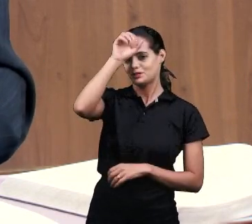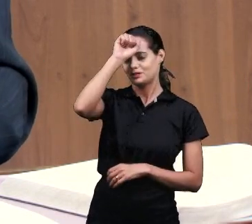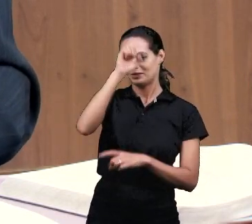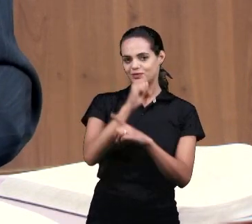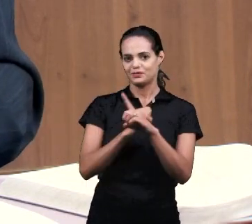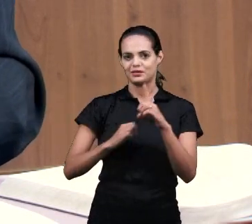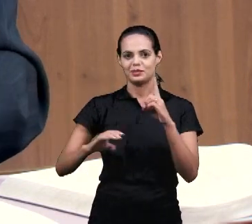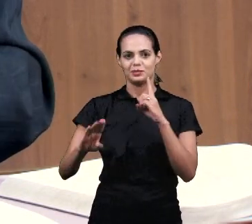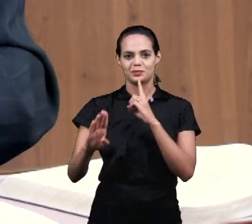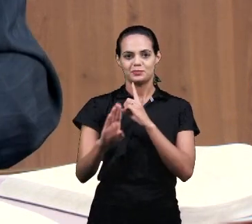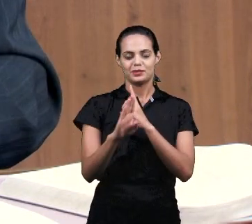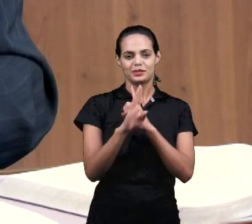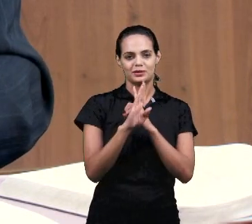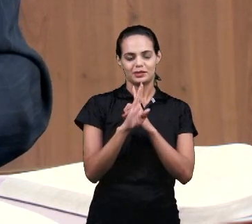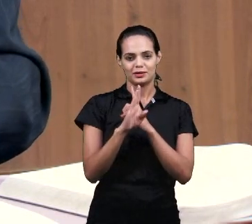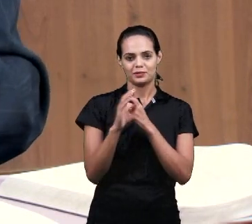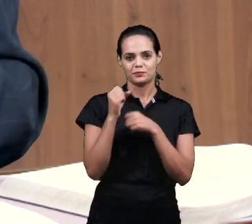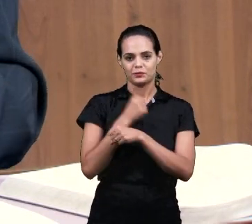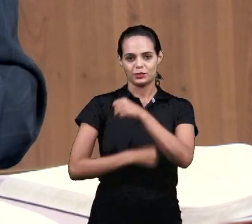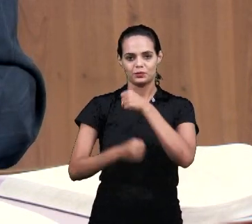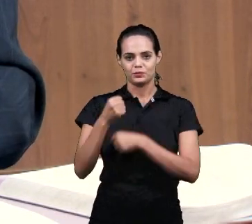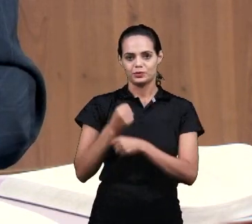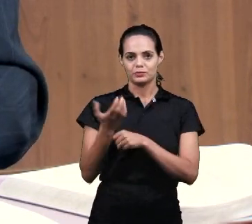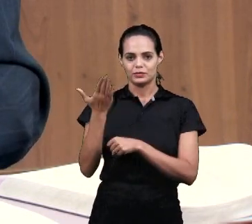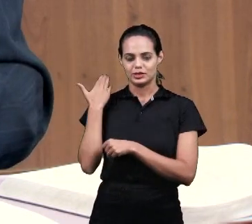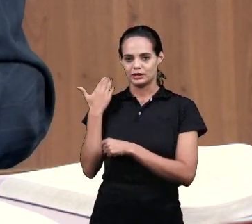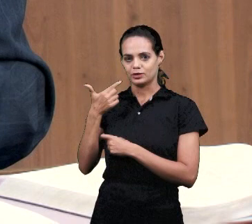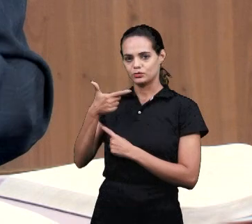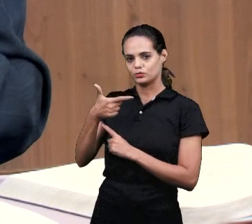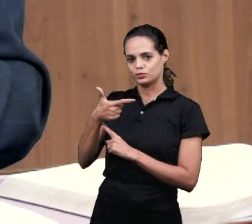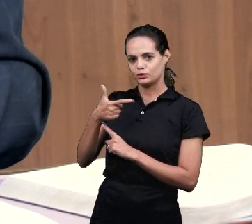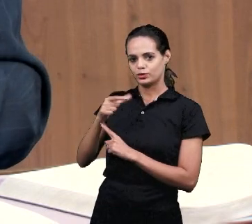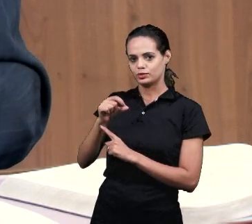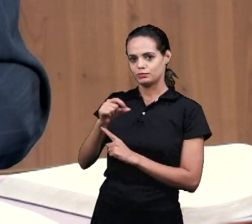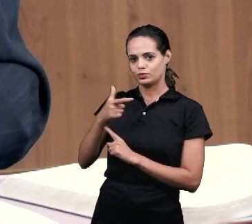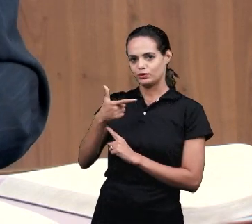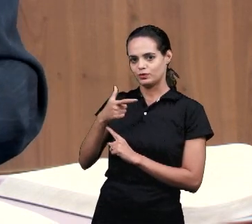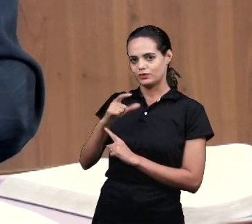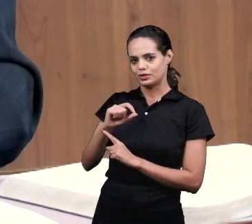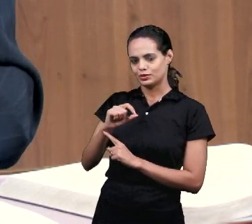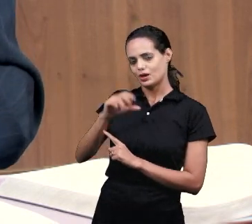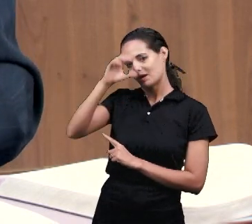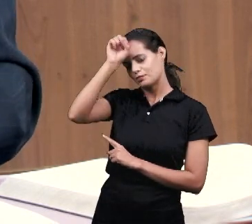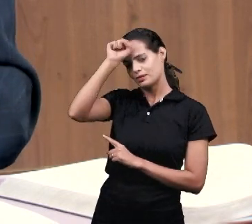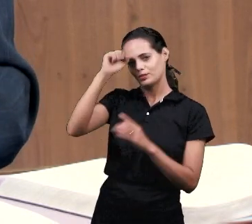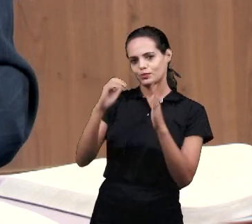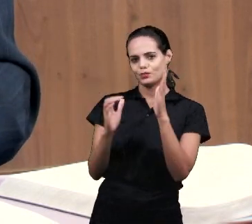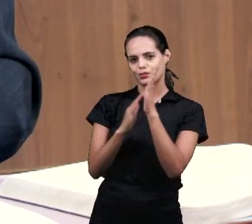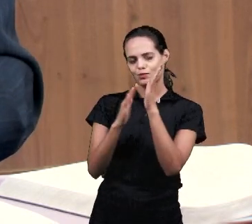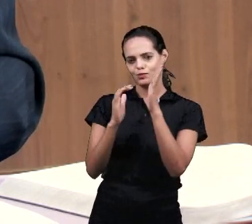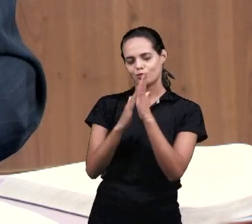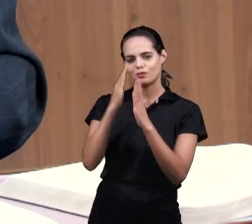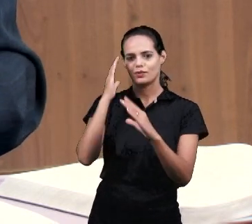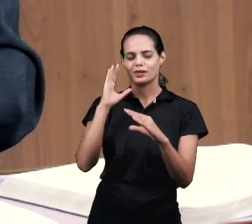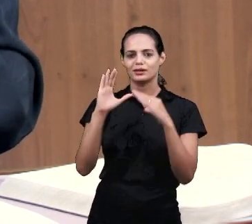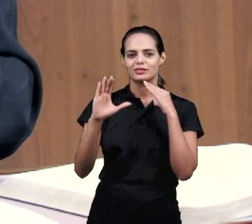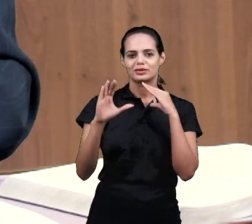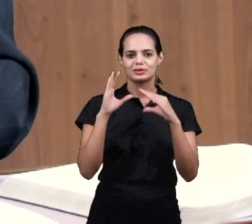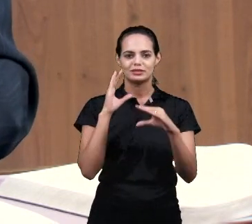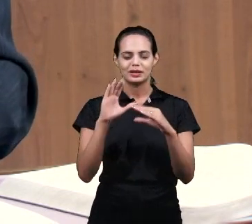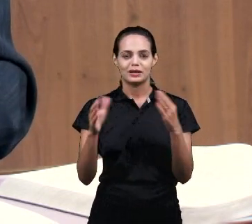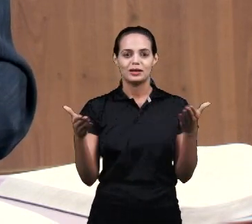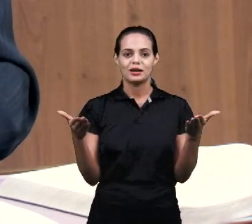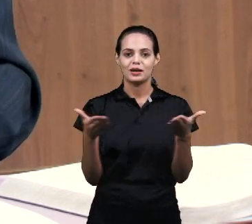pendant l'année 2020. Elles ont appris la louange, elles ont appris à jouer, à chanter. Nous allons entendre maintenant